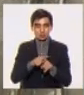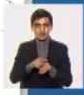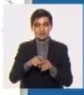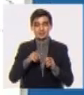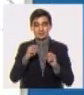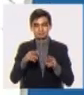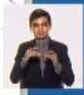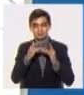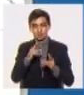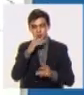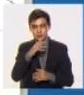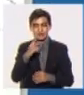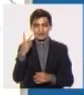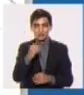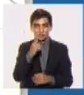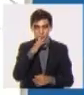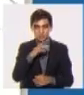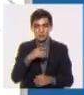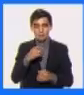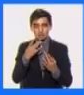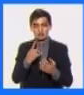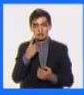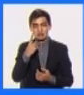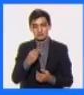не на 2 недели, а всего на 2 дней.